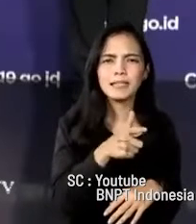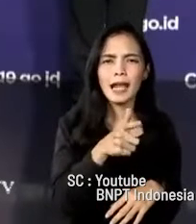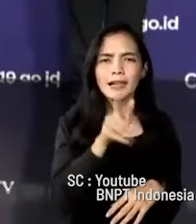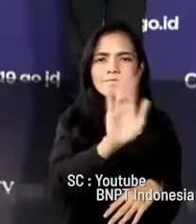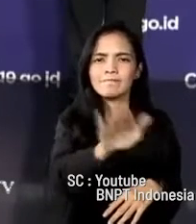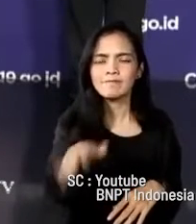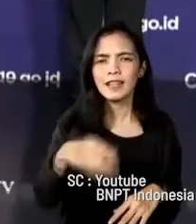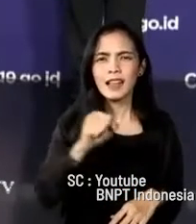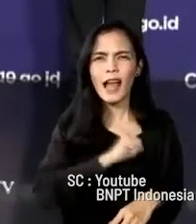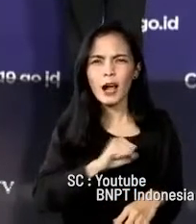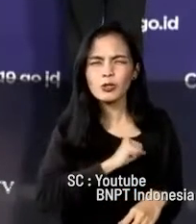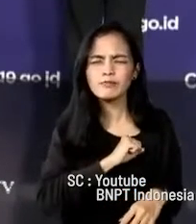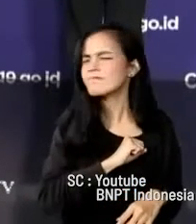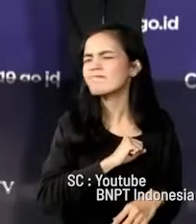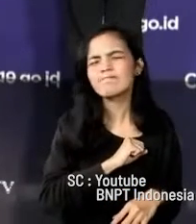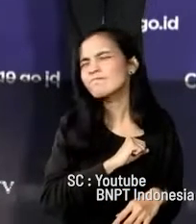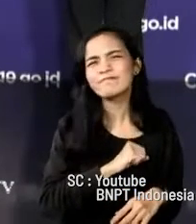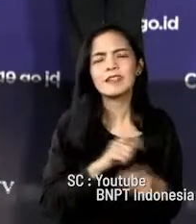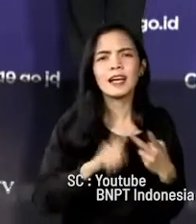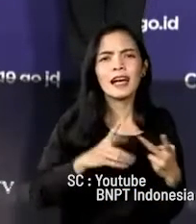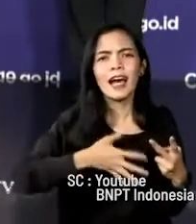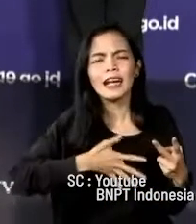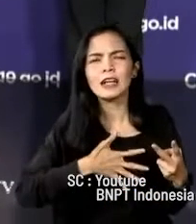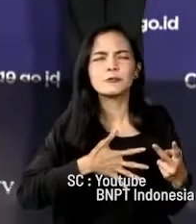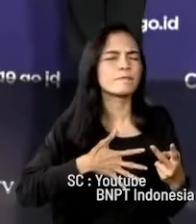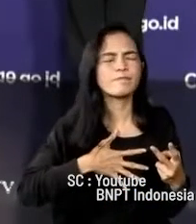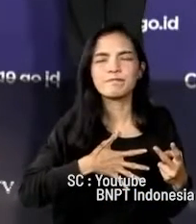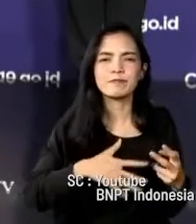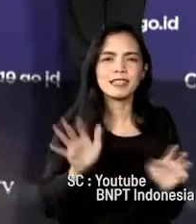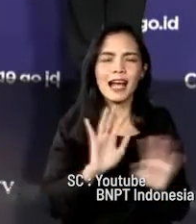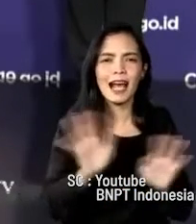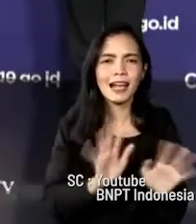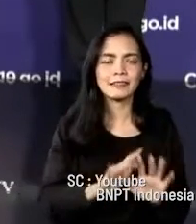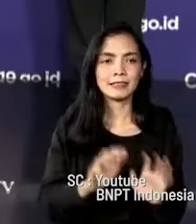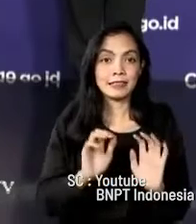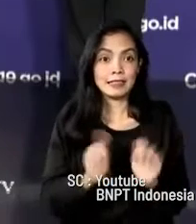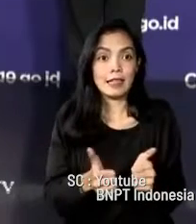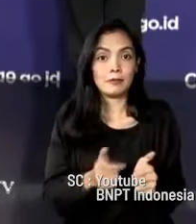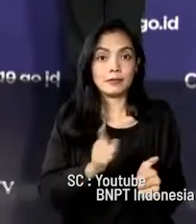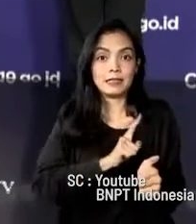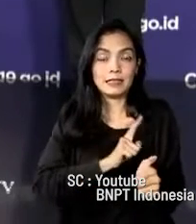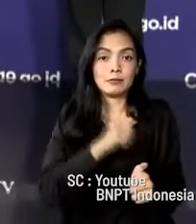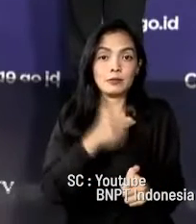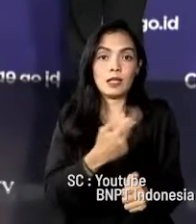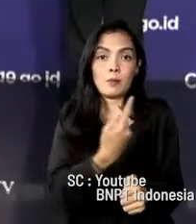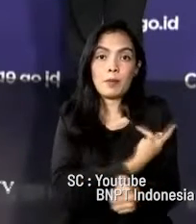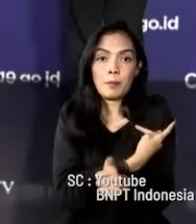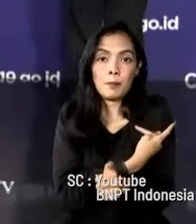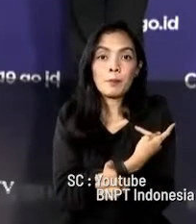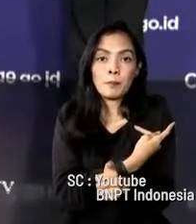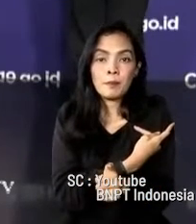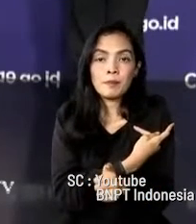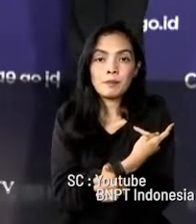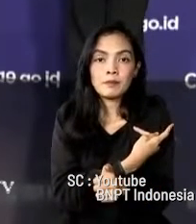Jangan takut jangan ragu persiapkanlah dirimu untuk menerima vaksin copied